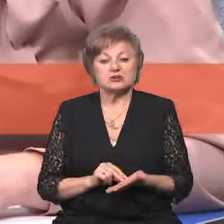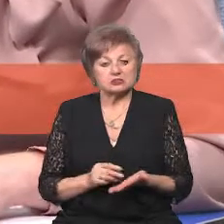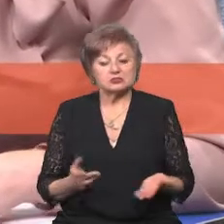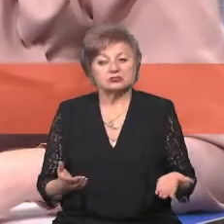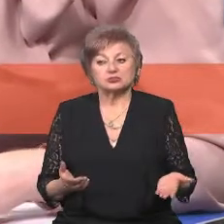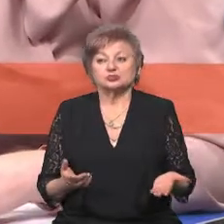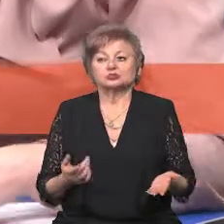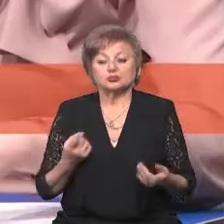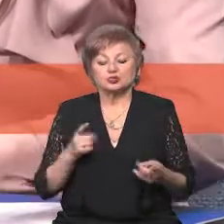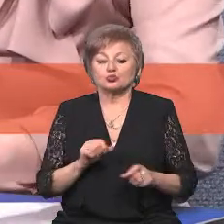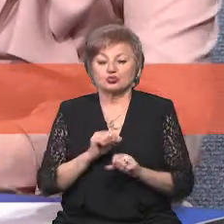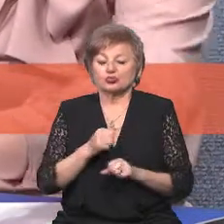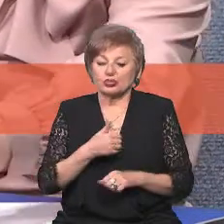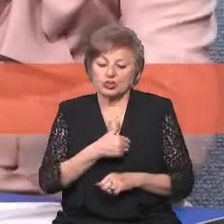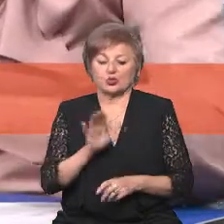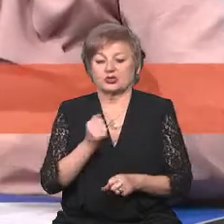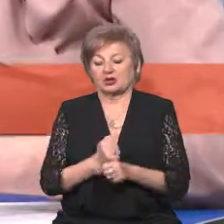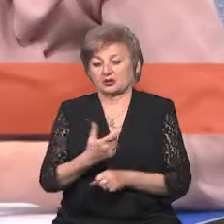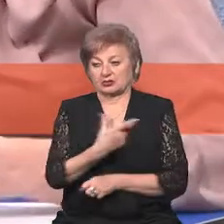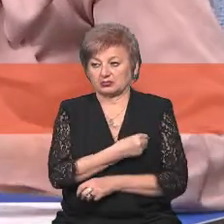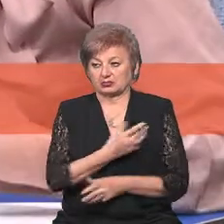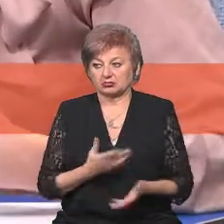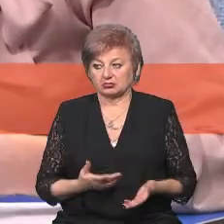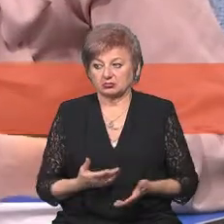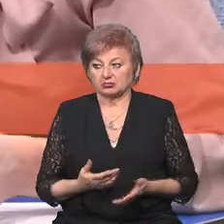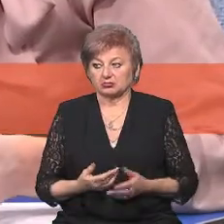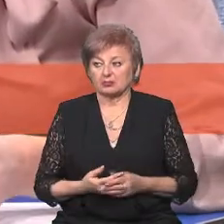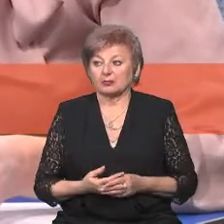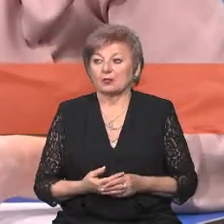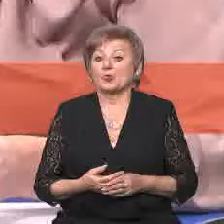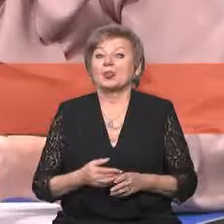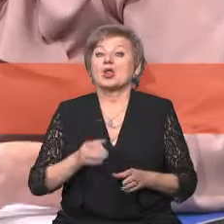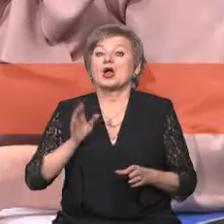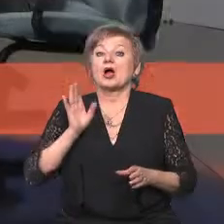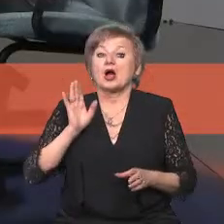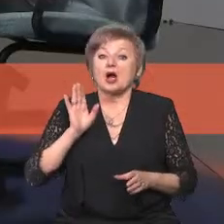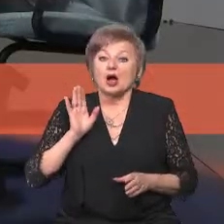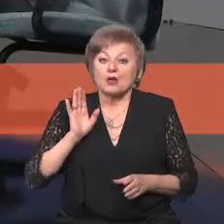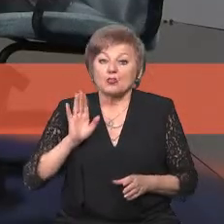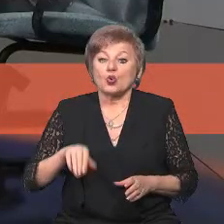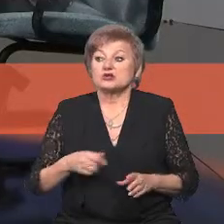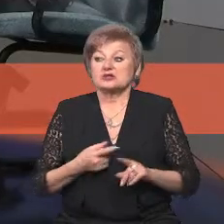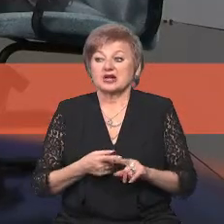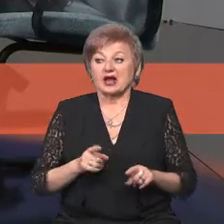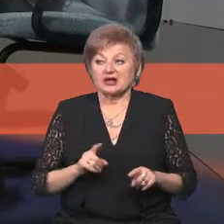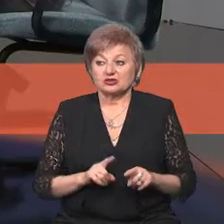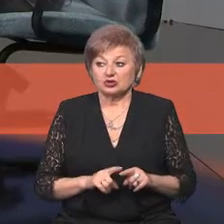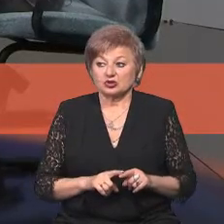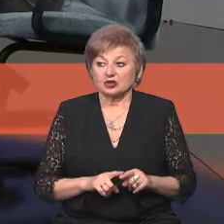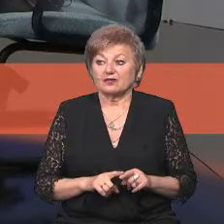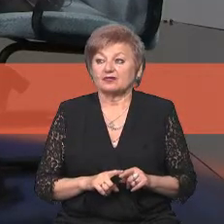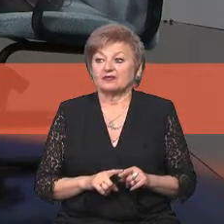приклади саме після щеплення. Щодо того, як наші громадяни обізнані, після